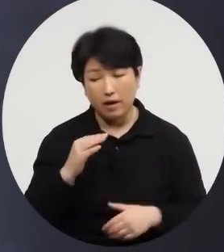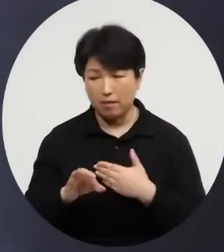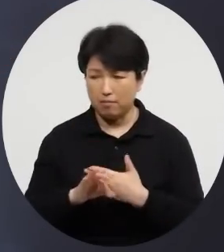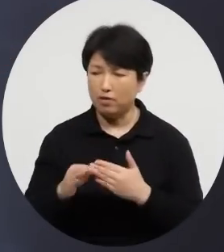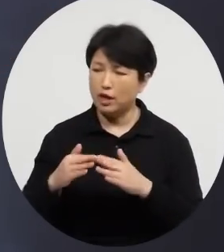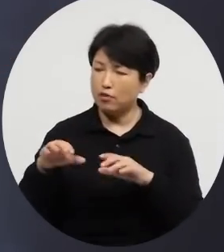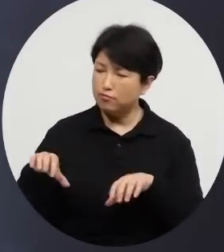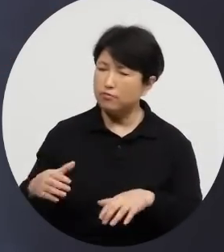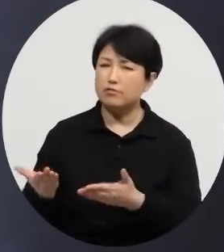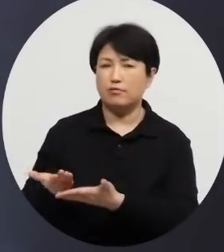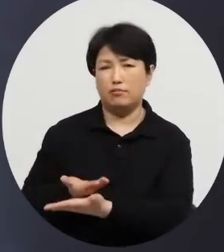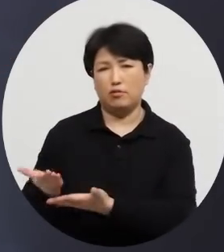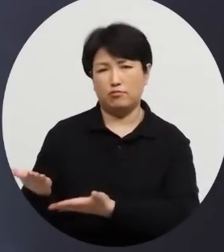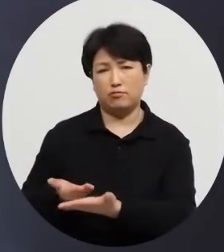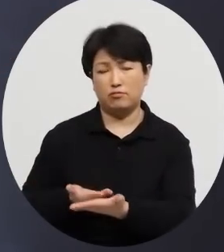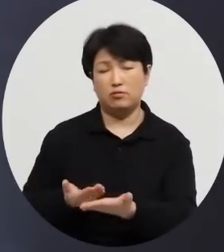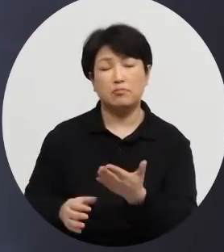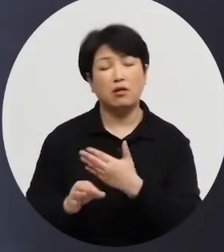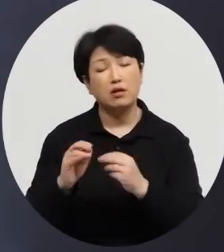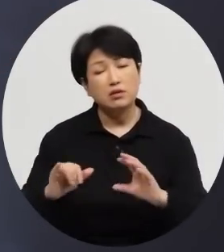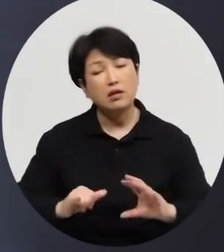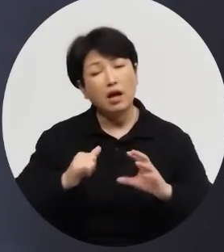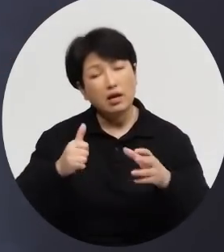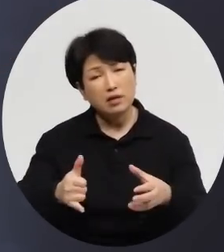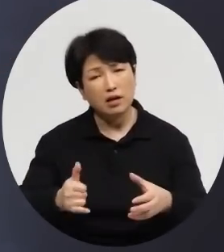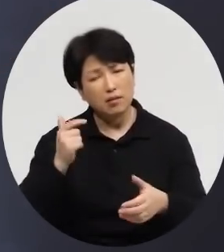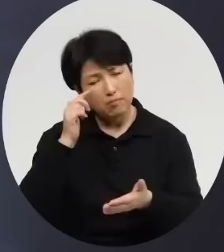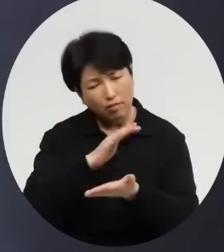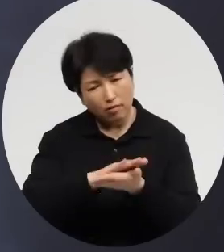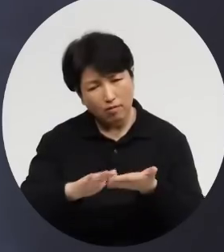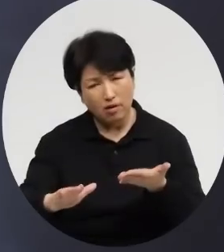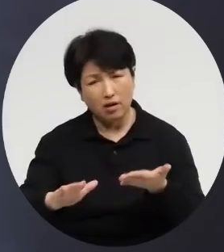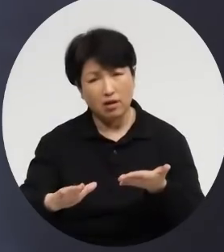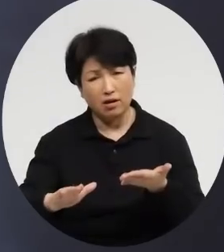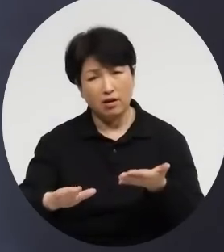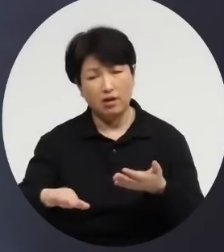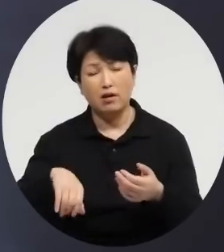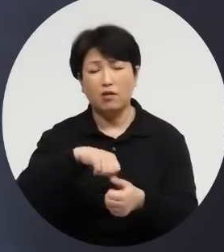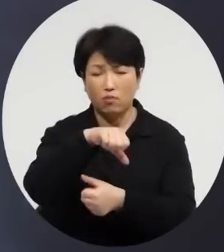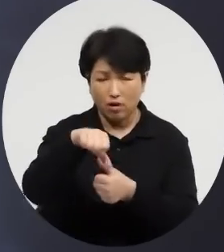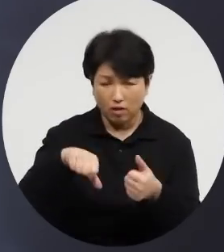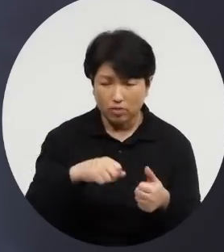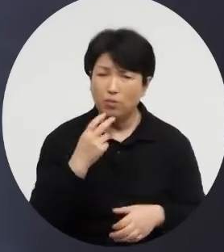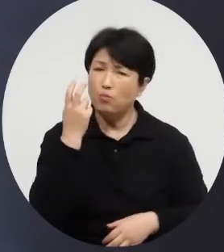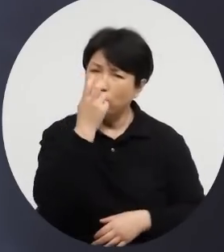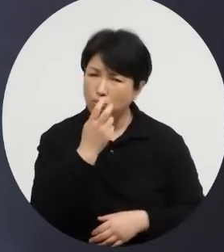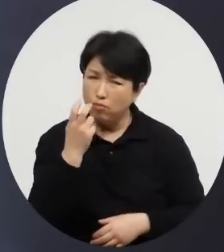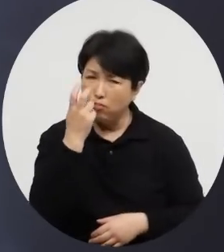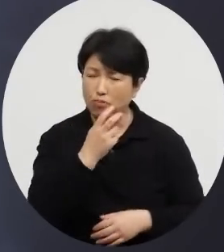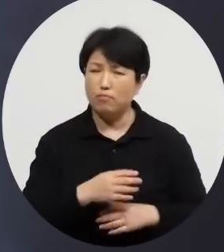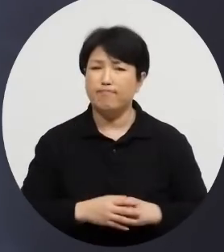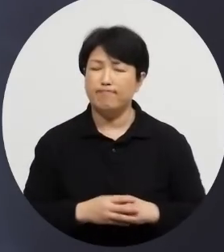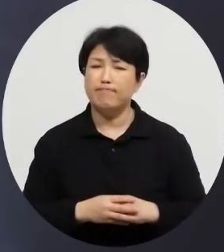그러면 세상이 평화롭고 자연환경도 보존되고.